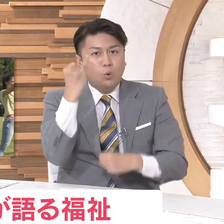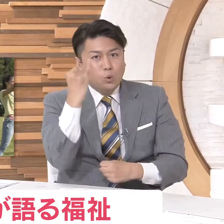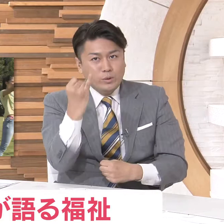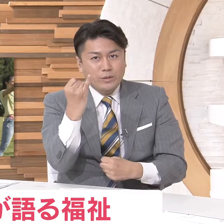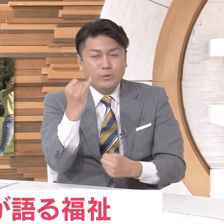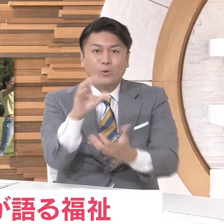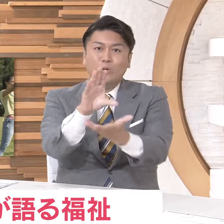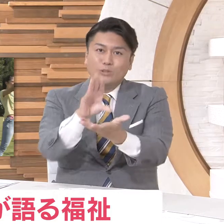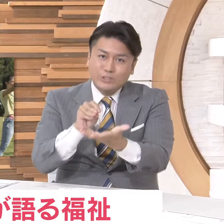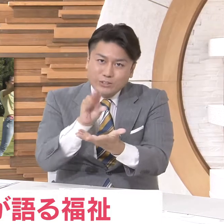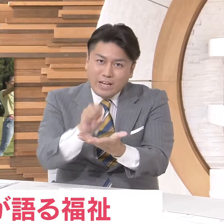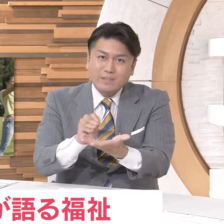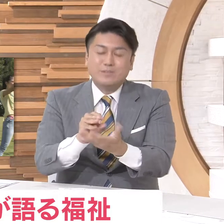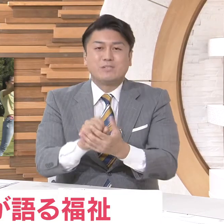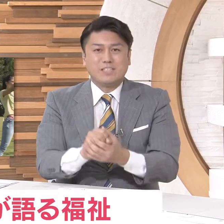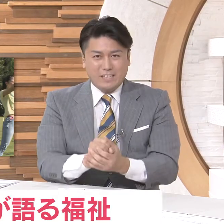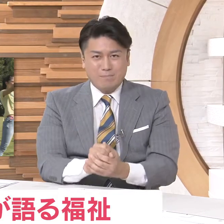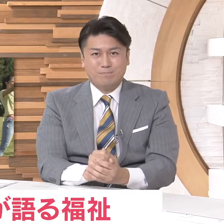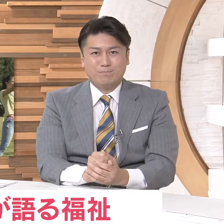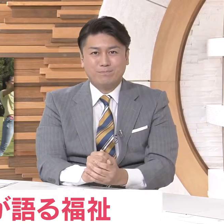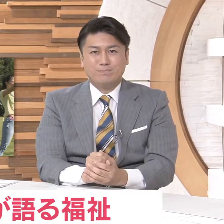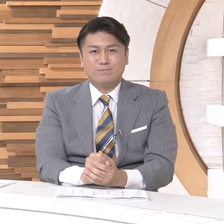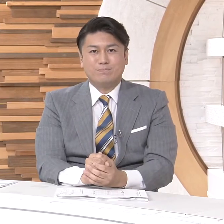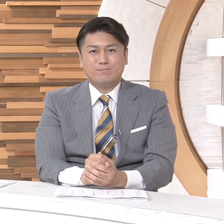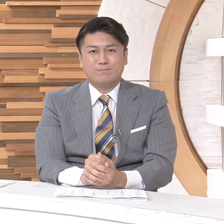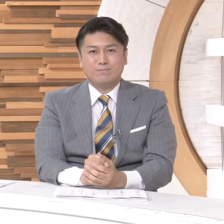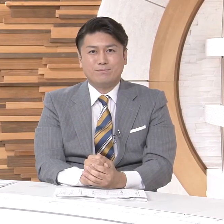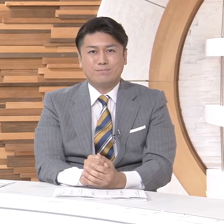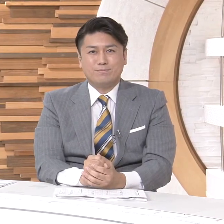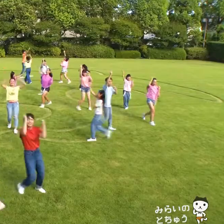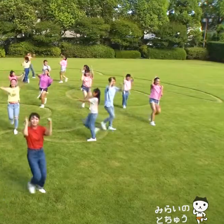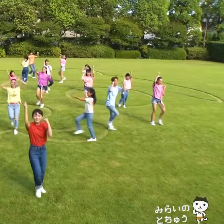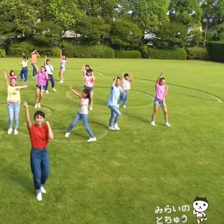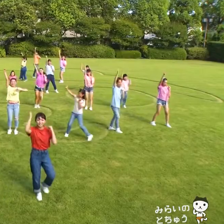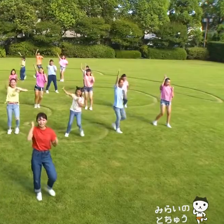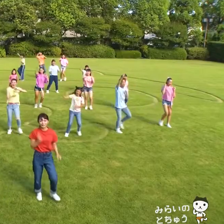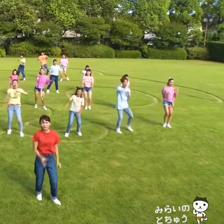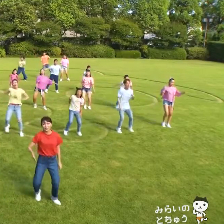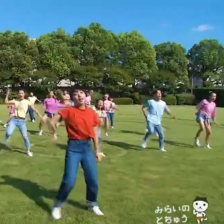の女の子を取材しました。